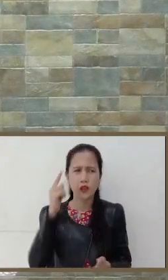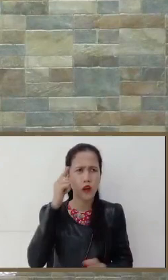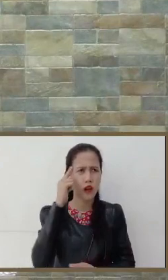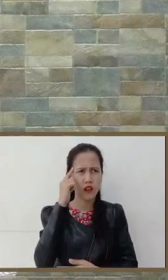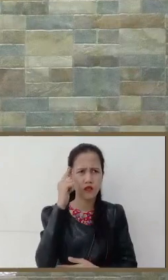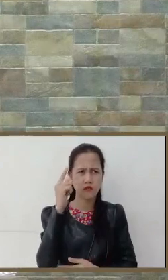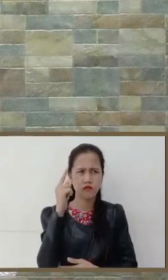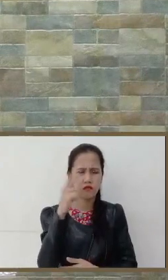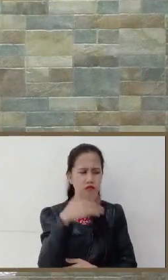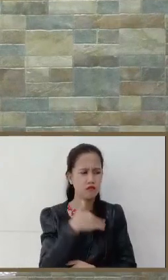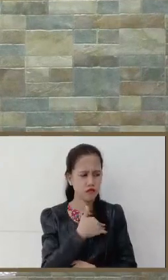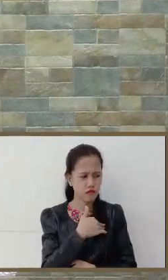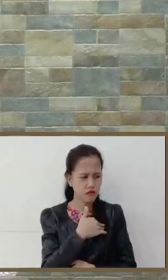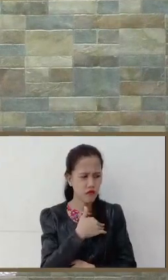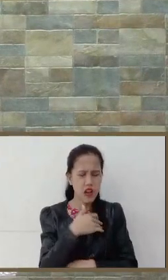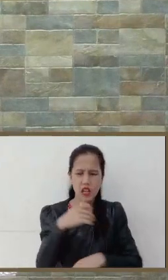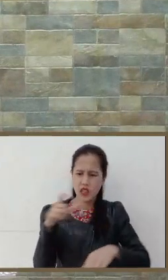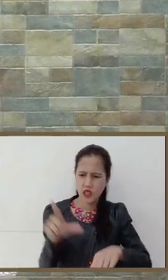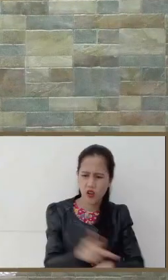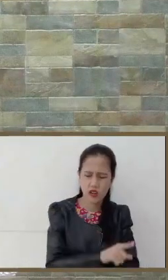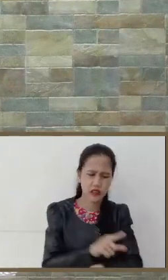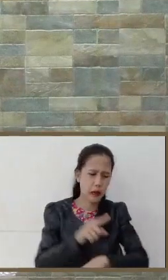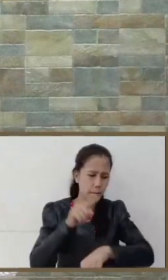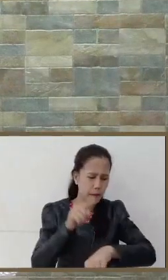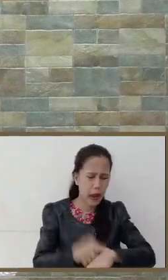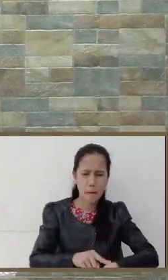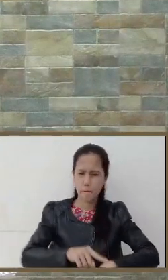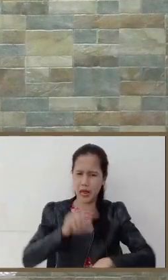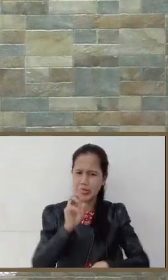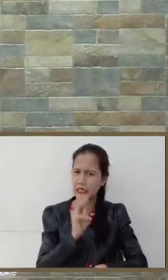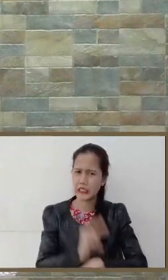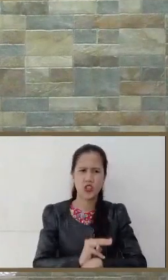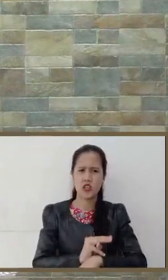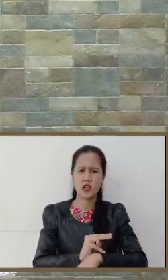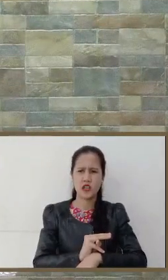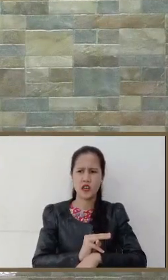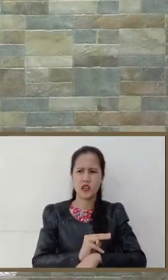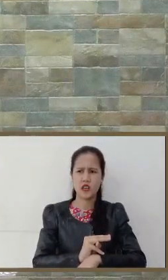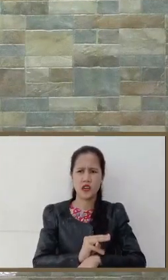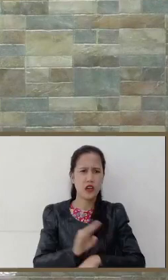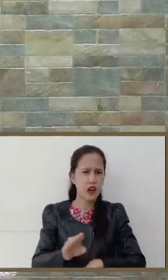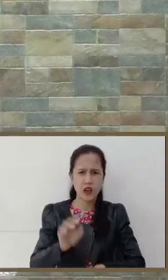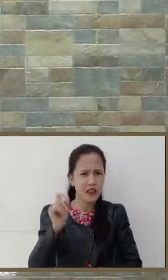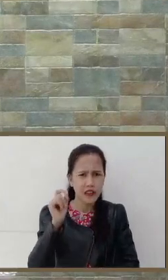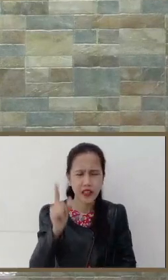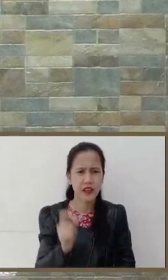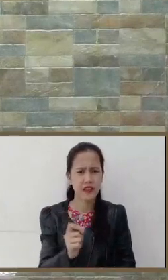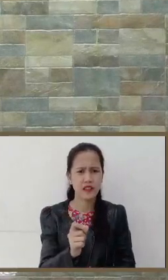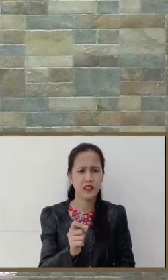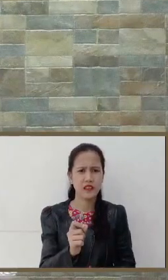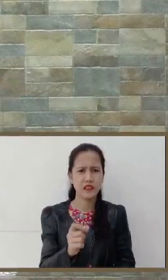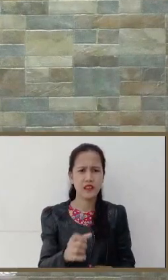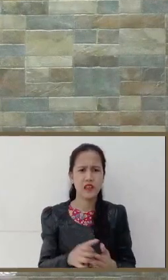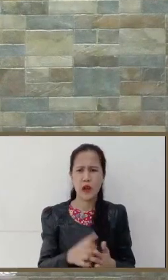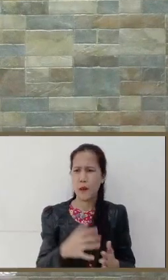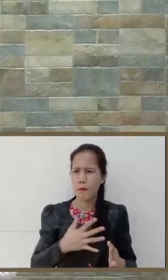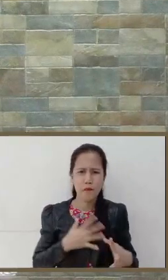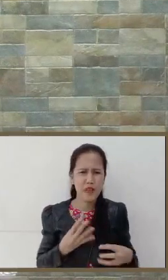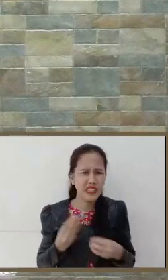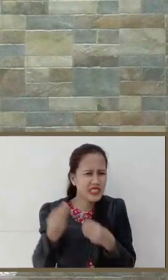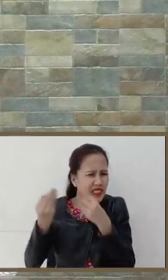yan? Tagal-tagal ko na naglilingkod dito sa Panginoon, ngayon papaalisan ako. Hindi ganun, inuubos ko na yung pawis ko dito. Dito na